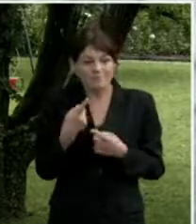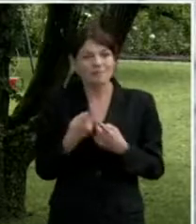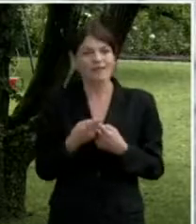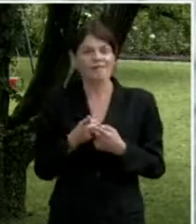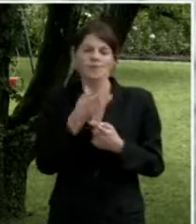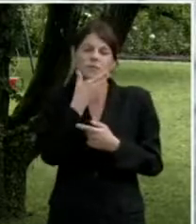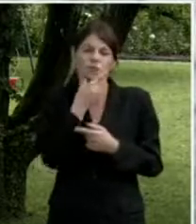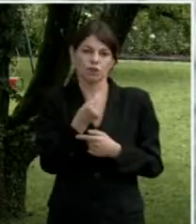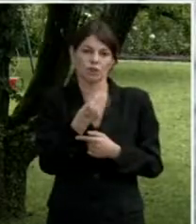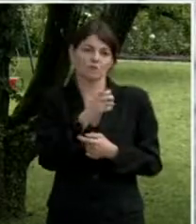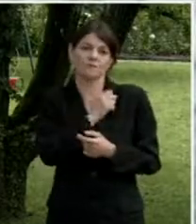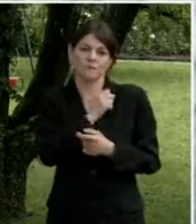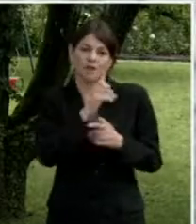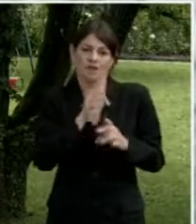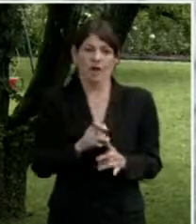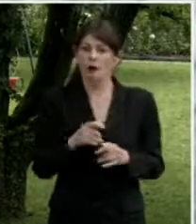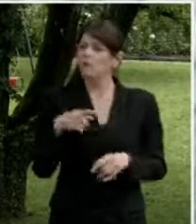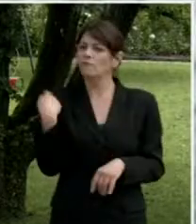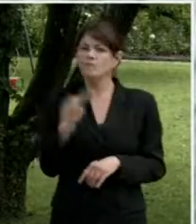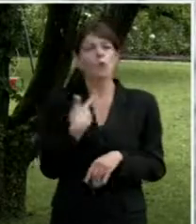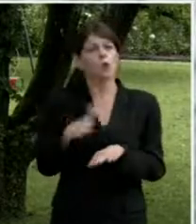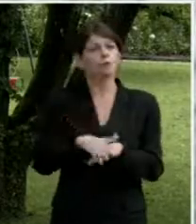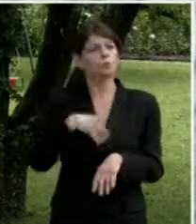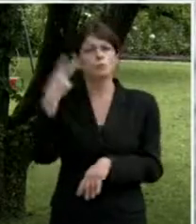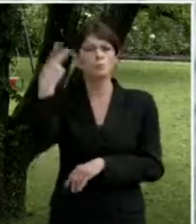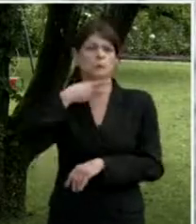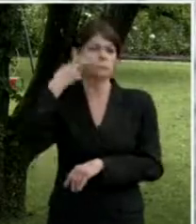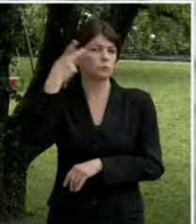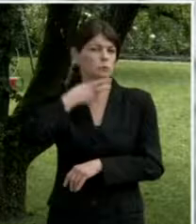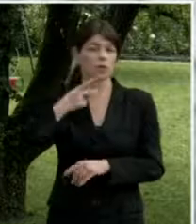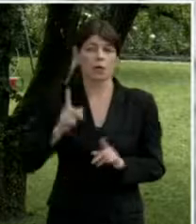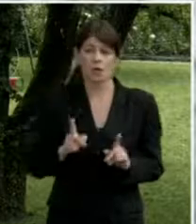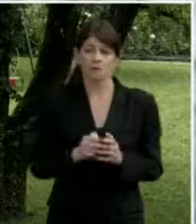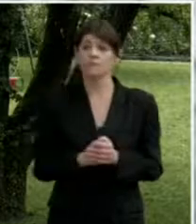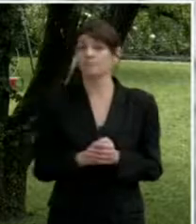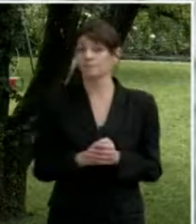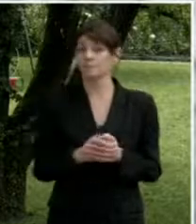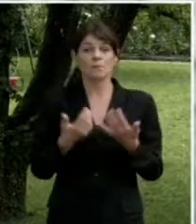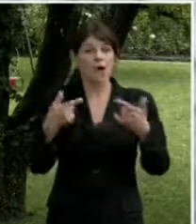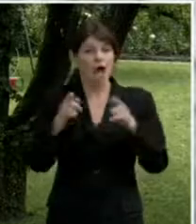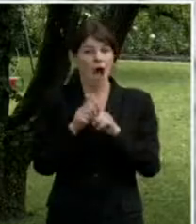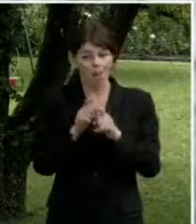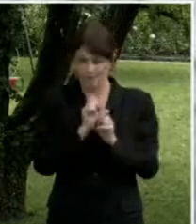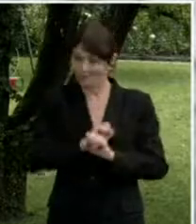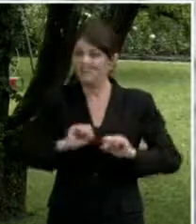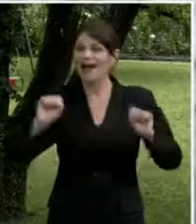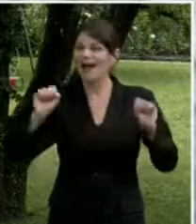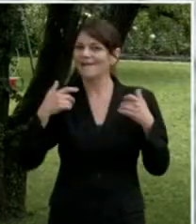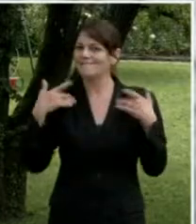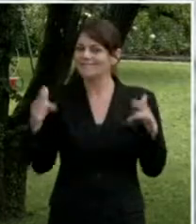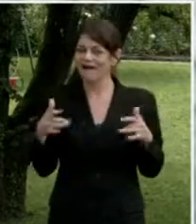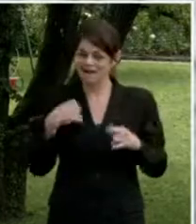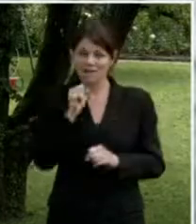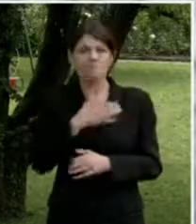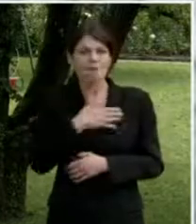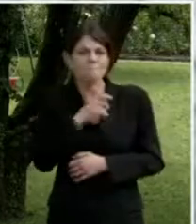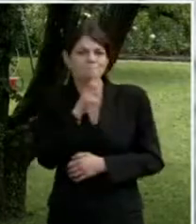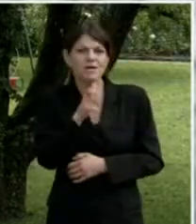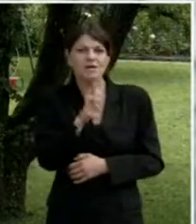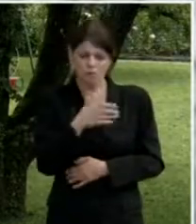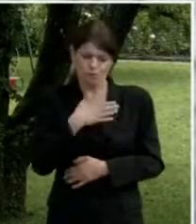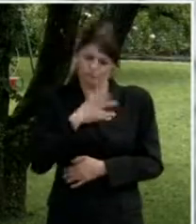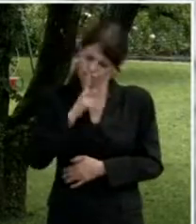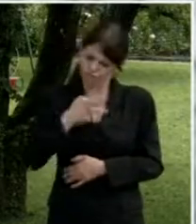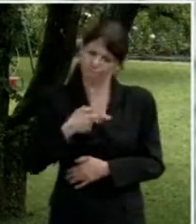Privileg, das wir wohl längst als selbstverständlich erachten. Ebenso die Freiheit, den Beruf entsprechend